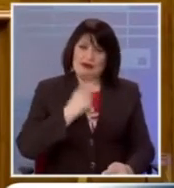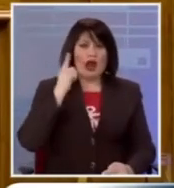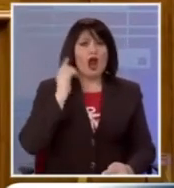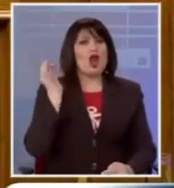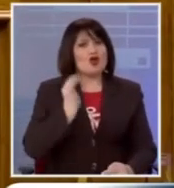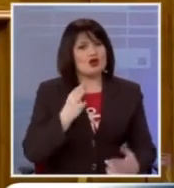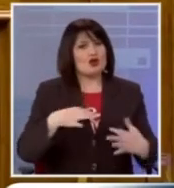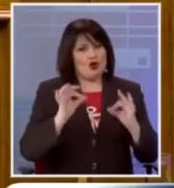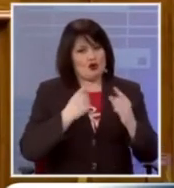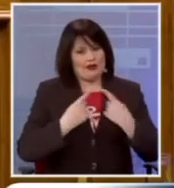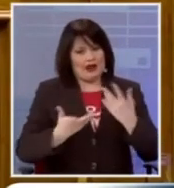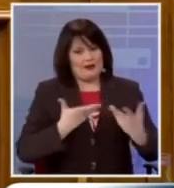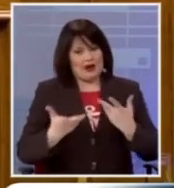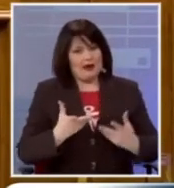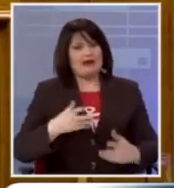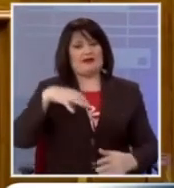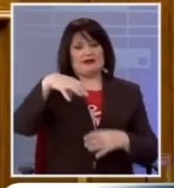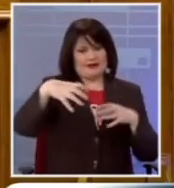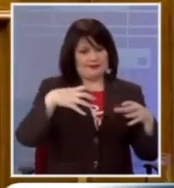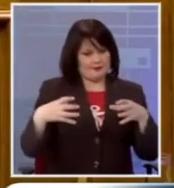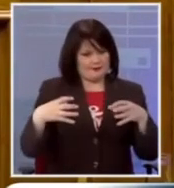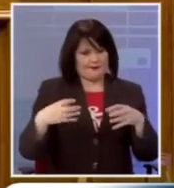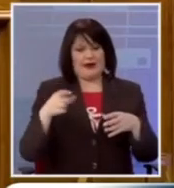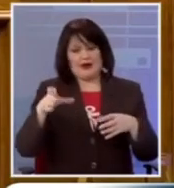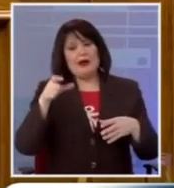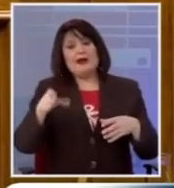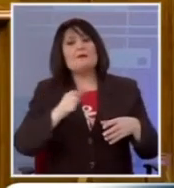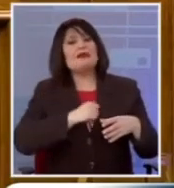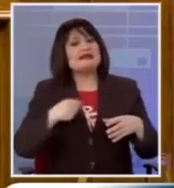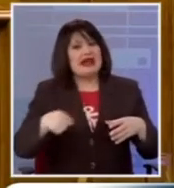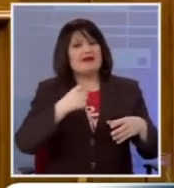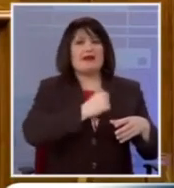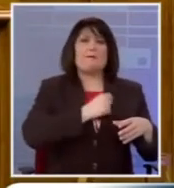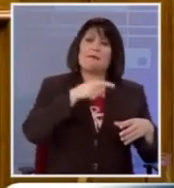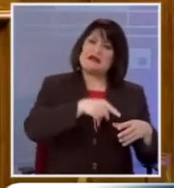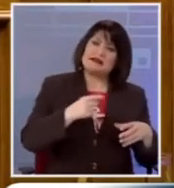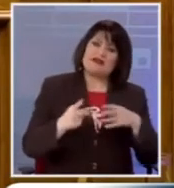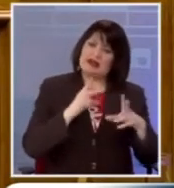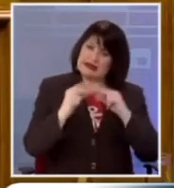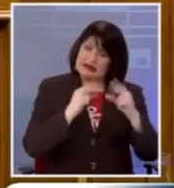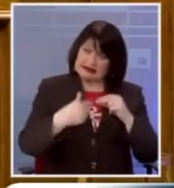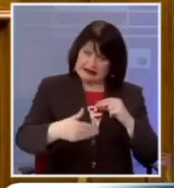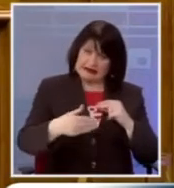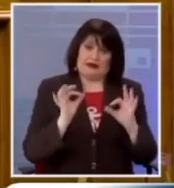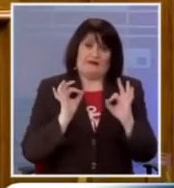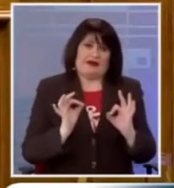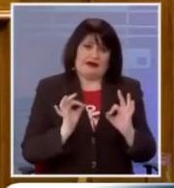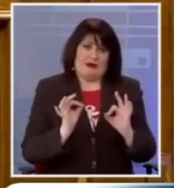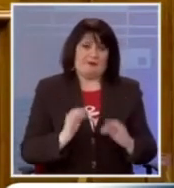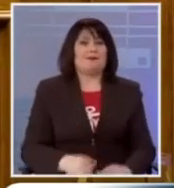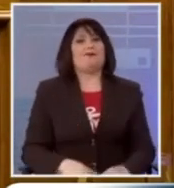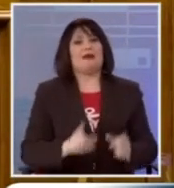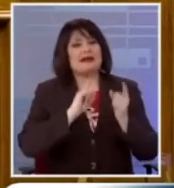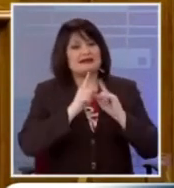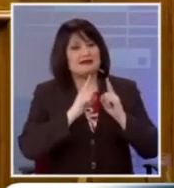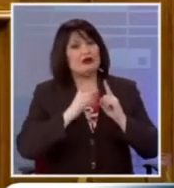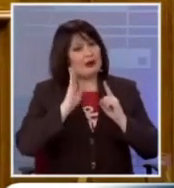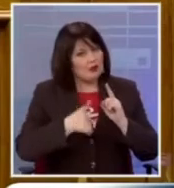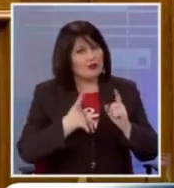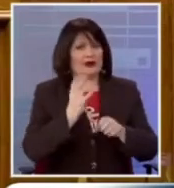έναρξη μιας διαπραγμάτευσης κάθε πλευρά να διατυπώνει τις θέσεις της που θα αποτελέσουν και τη βάση της συζήτησης. Η συμφωνία είναι λοιπόν